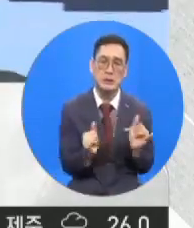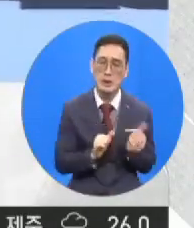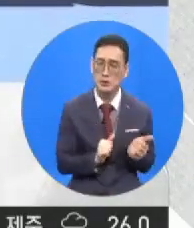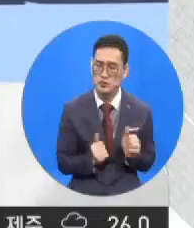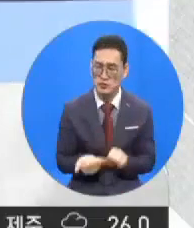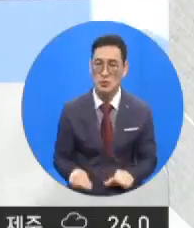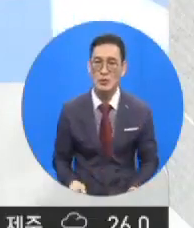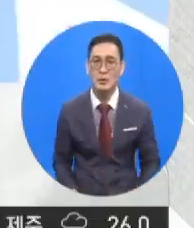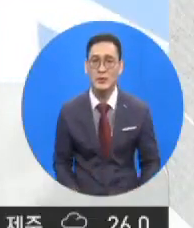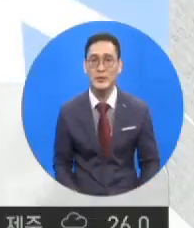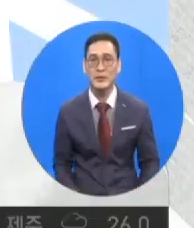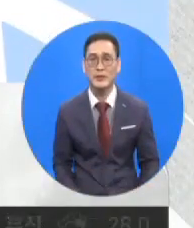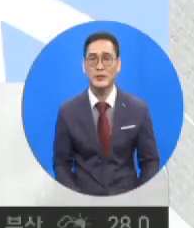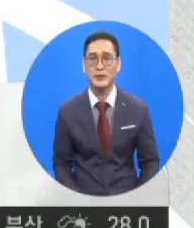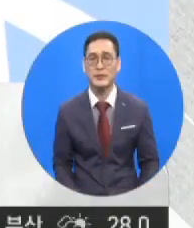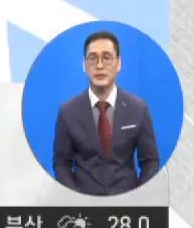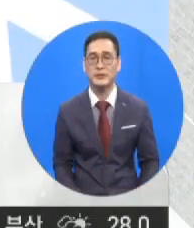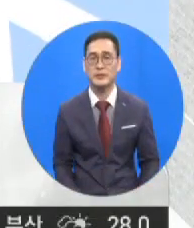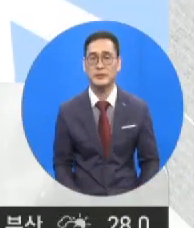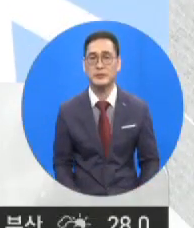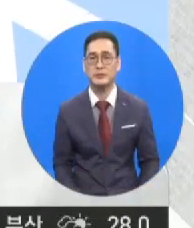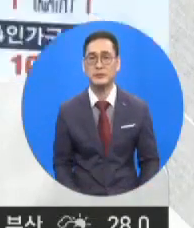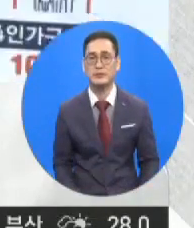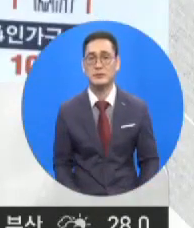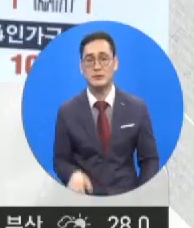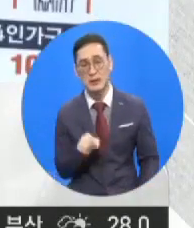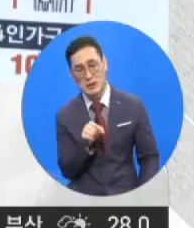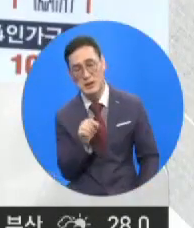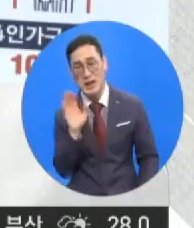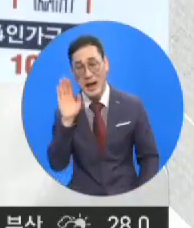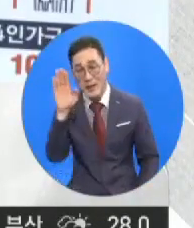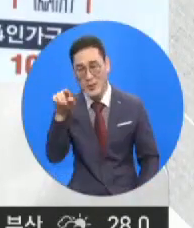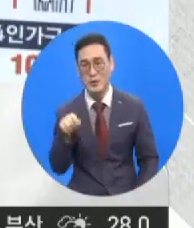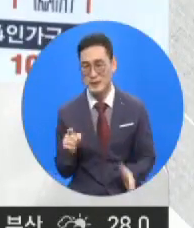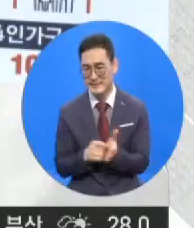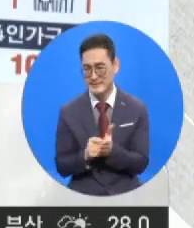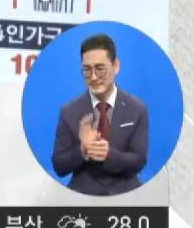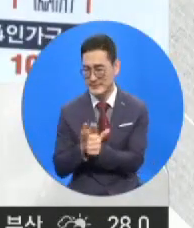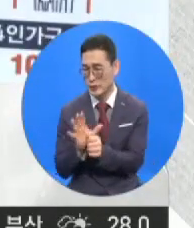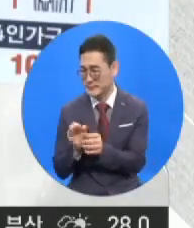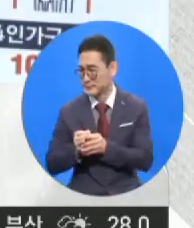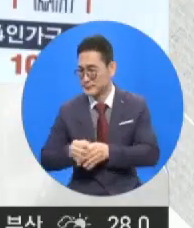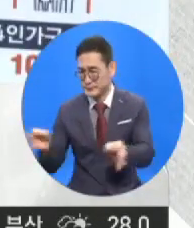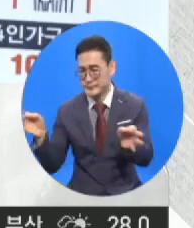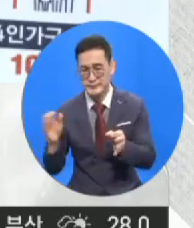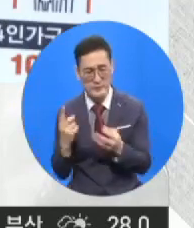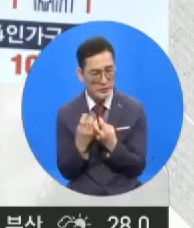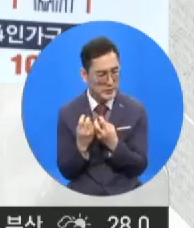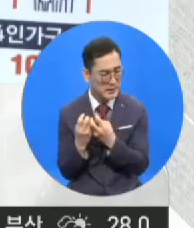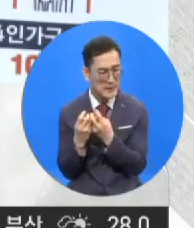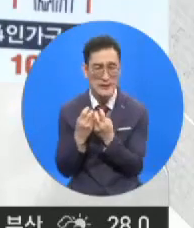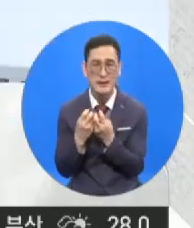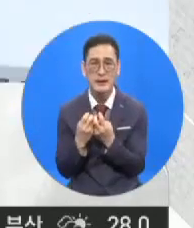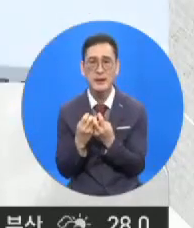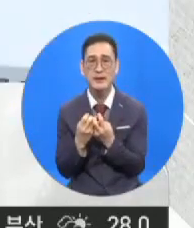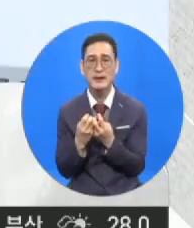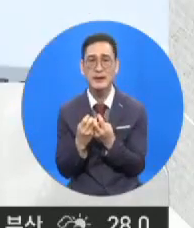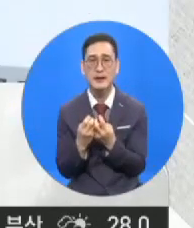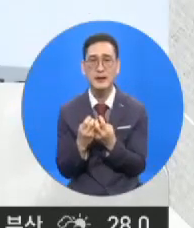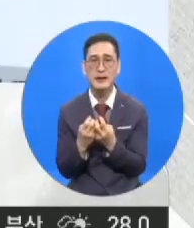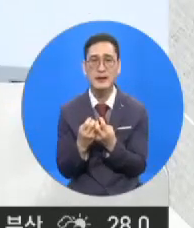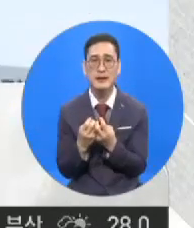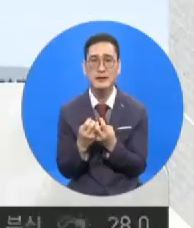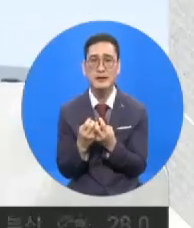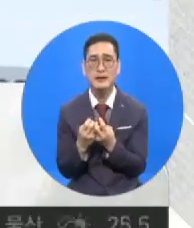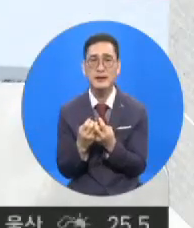대표 체제의 첫 번째 숙제가 아닌가 싶습니다. 이걸 어떻게 풀어내서 과연 이건 재정, 그러니까 국가 경제에 도움이 되고